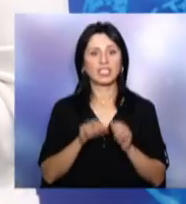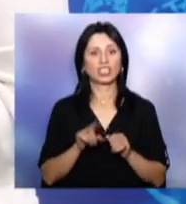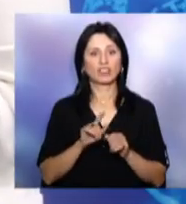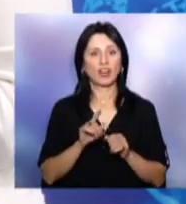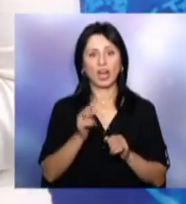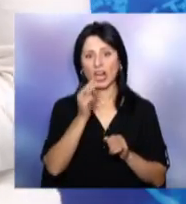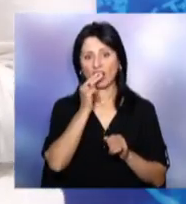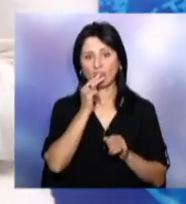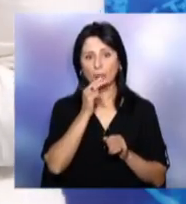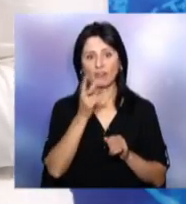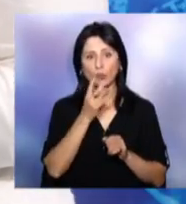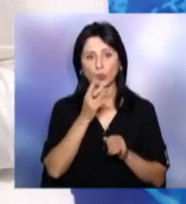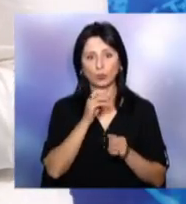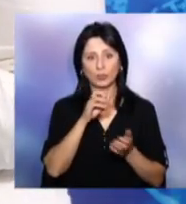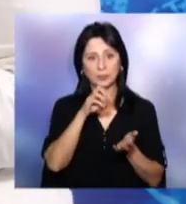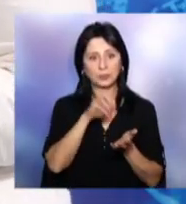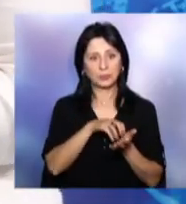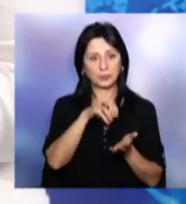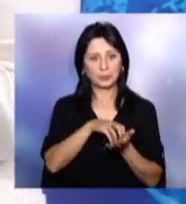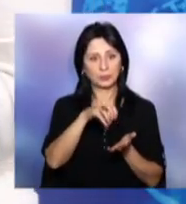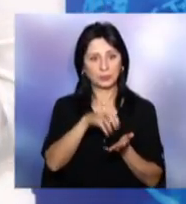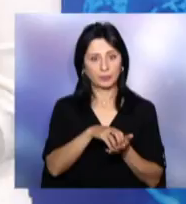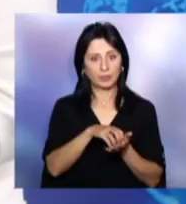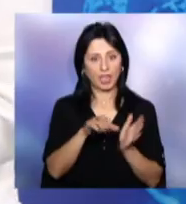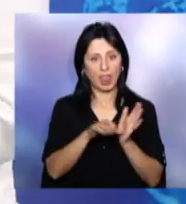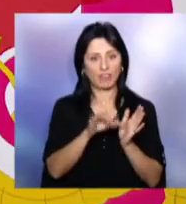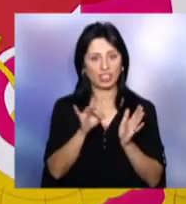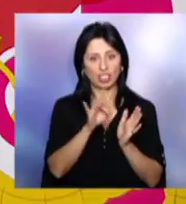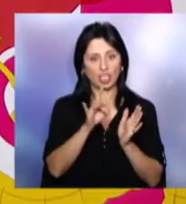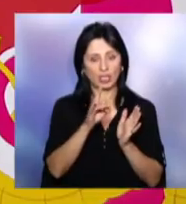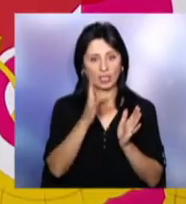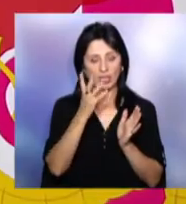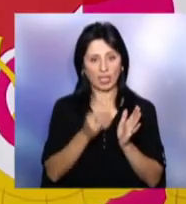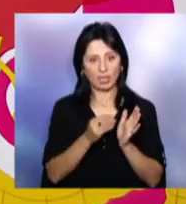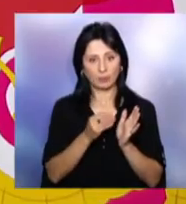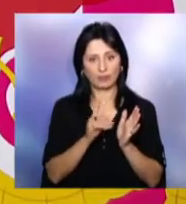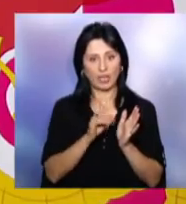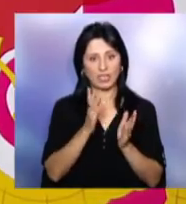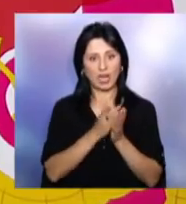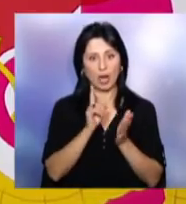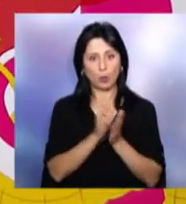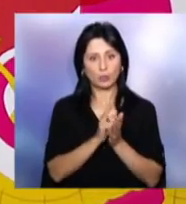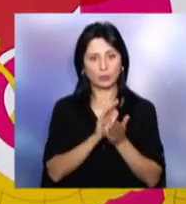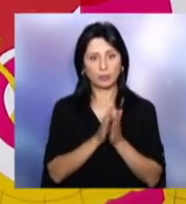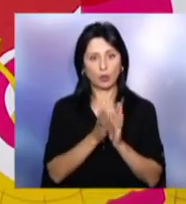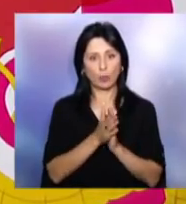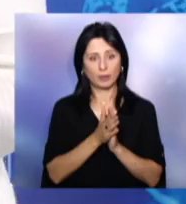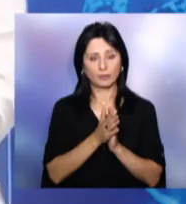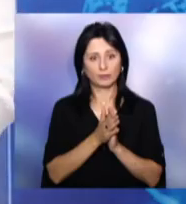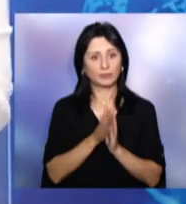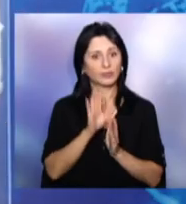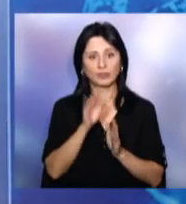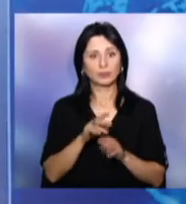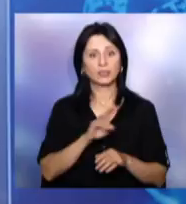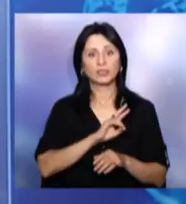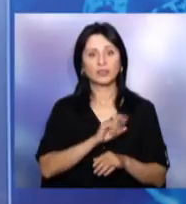არის. კვება უნდა დაიყოს მცირეულუფებად, მაგალითად 6ჯერ დღეში და რაც არის აუცილებელი პირობა, რაც ყველას